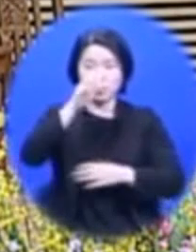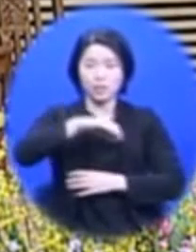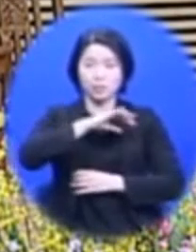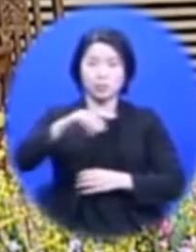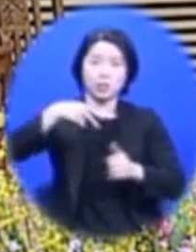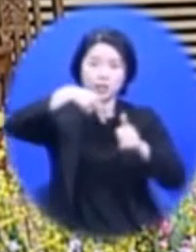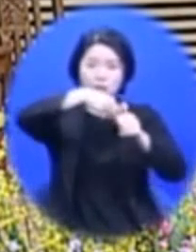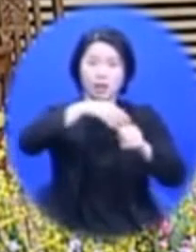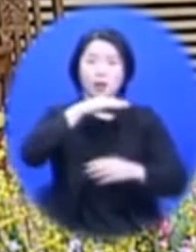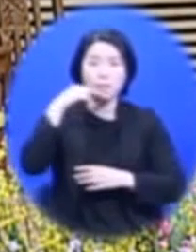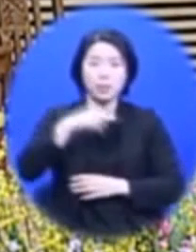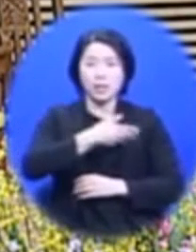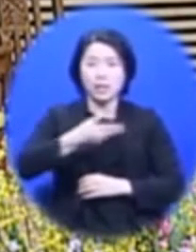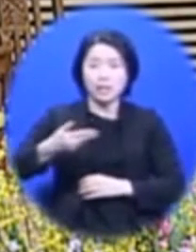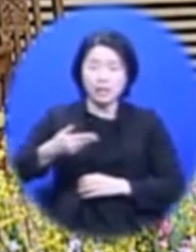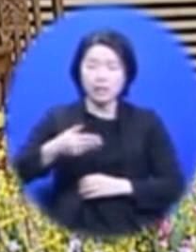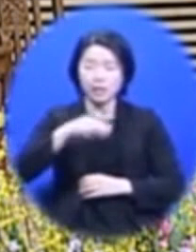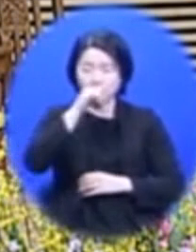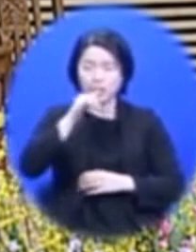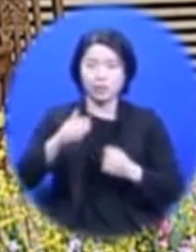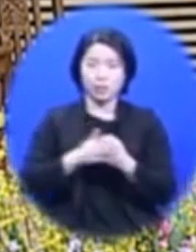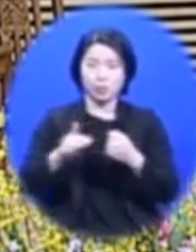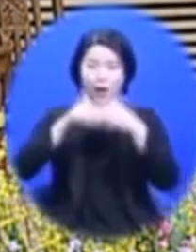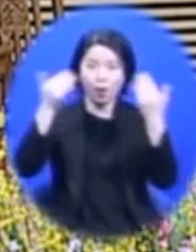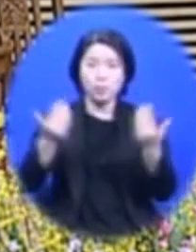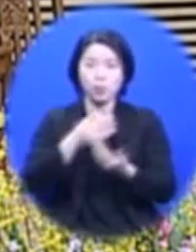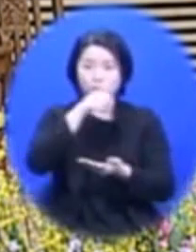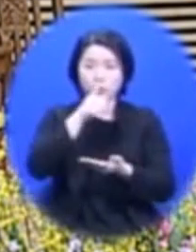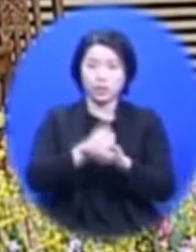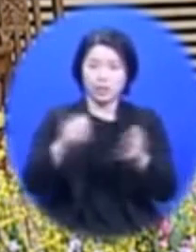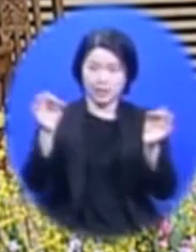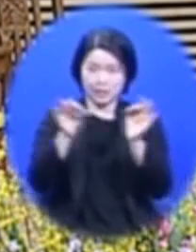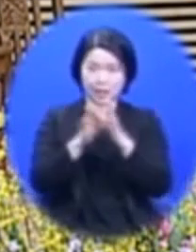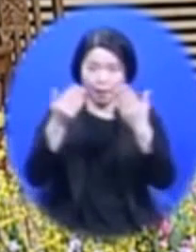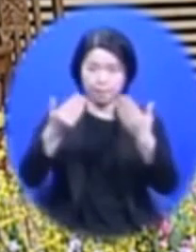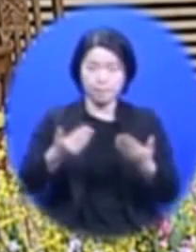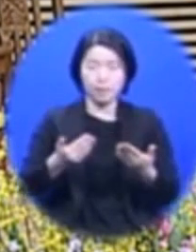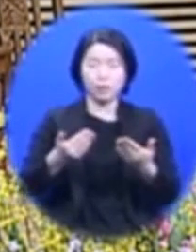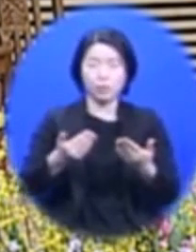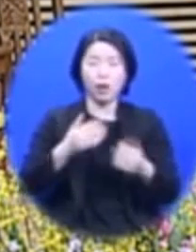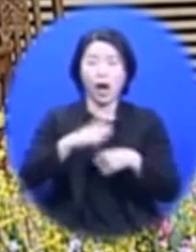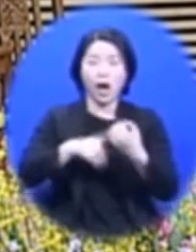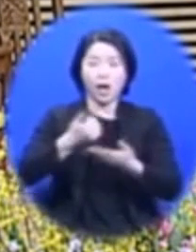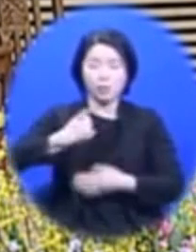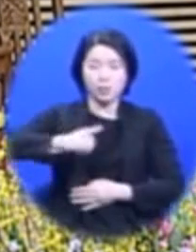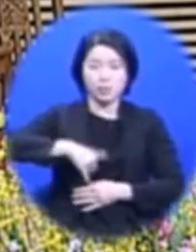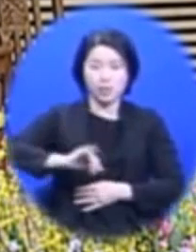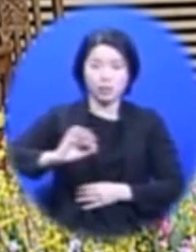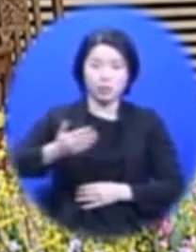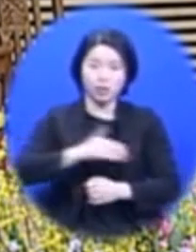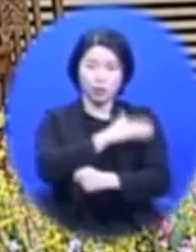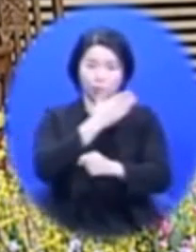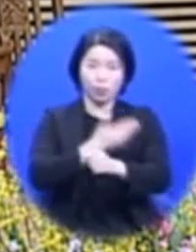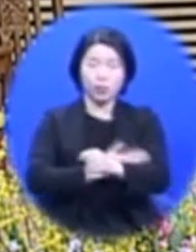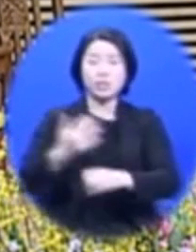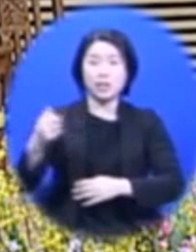흘려 주셨기에 모든 죄가 사함을 받고 하나님의 자녀가 되는 권세를 얻게 됩니다.